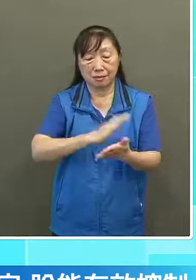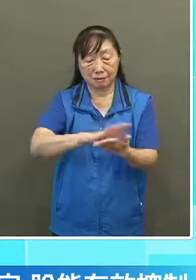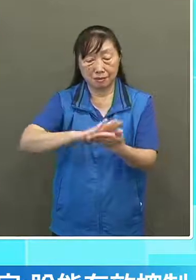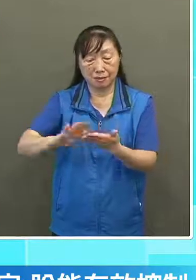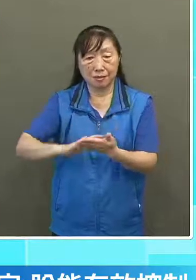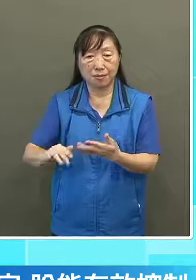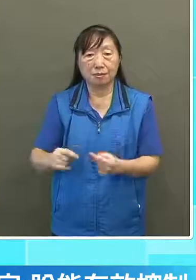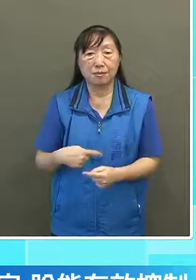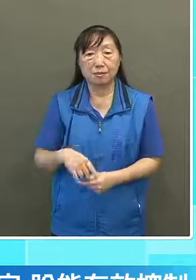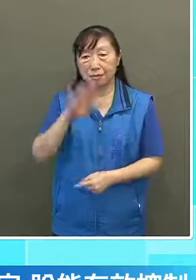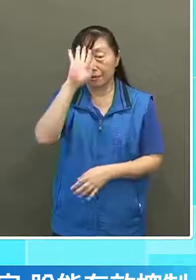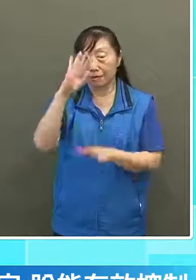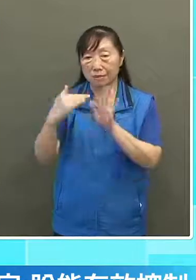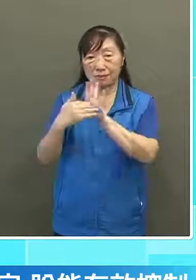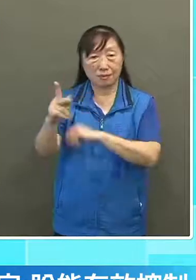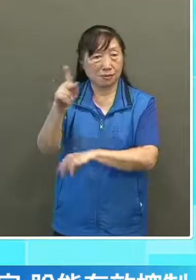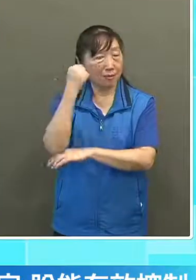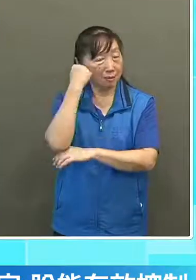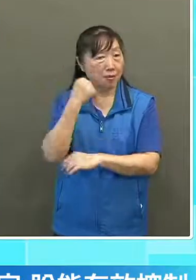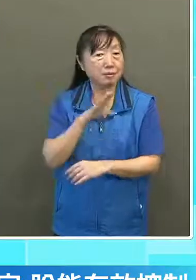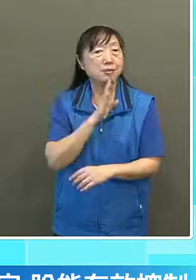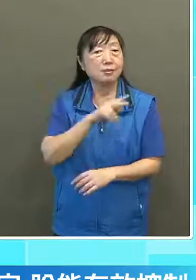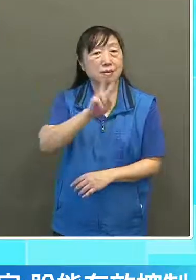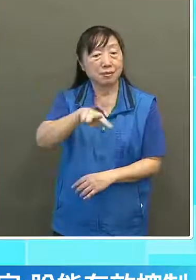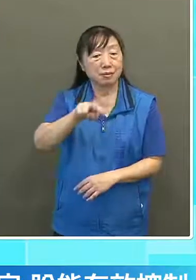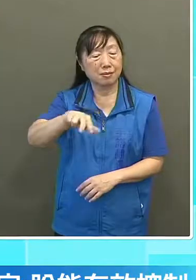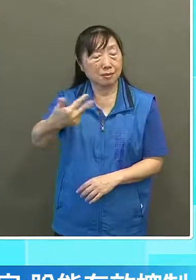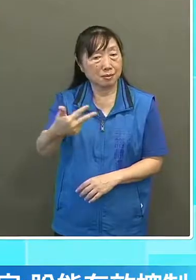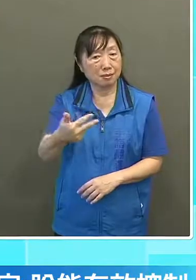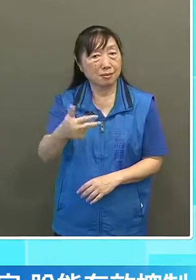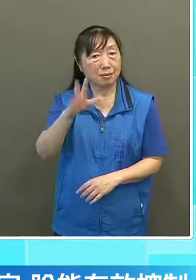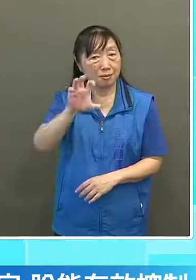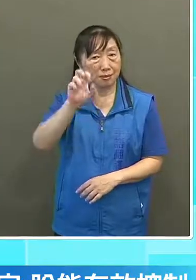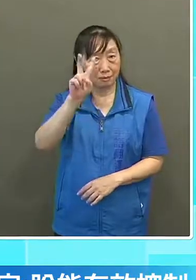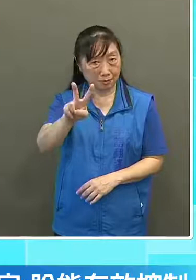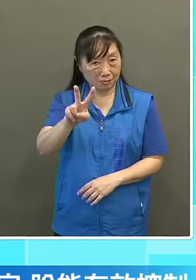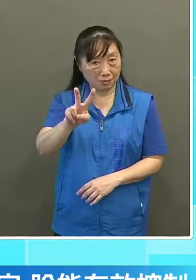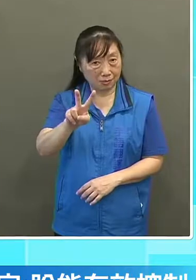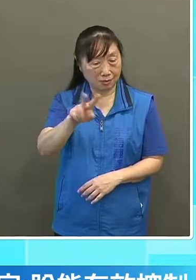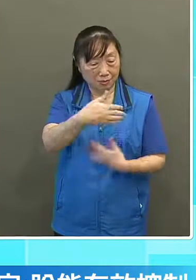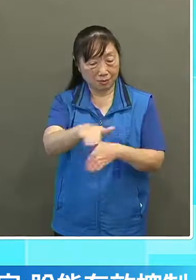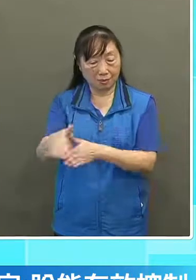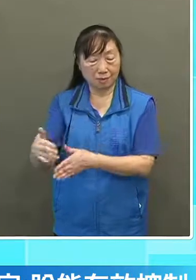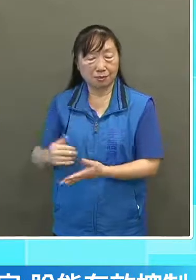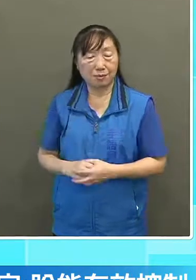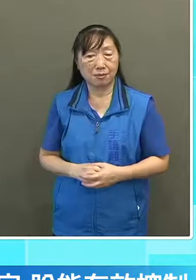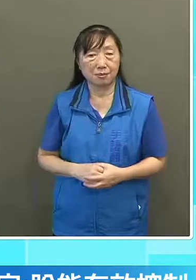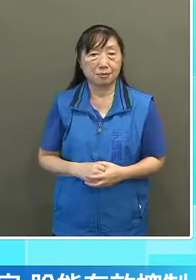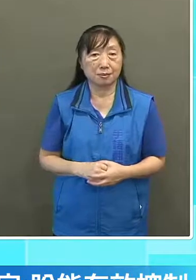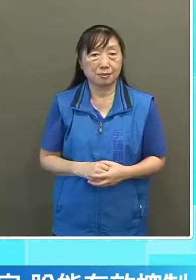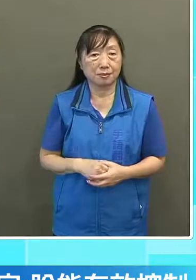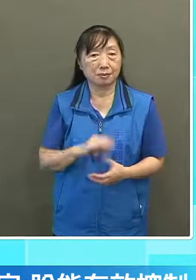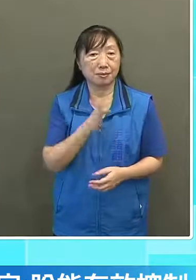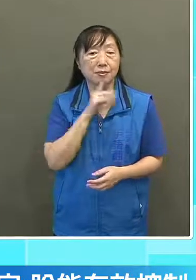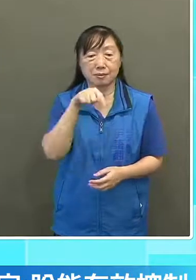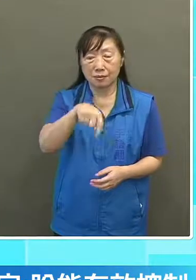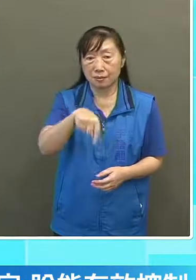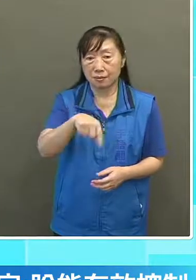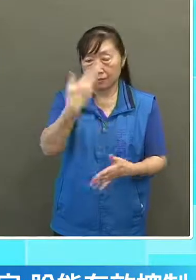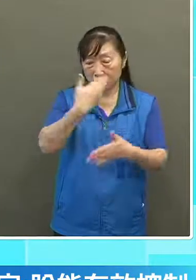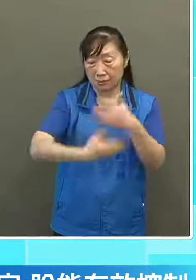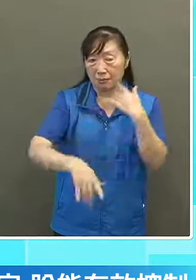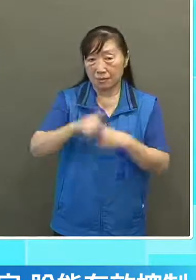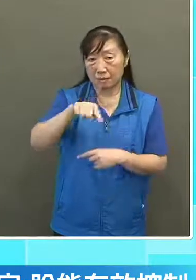我们的防疫旅馆现在是2782个位置，但是 这当中剩下